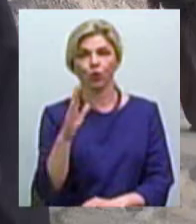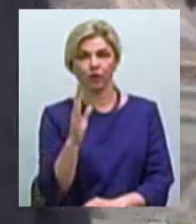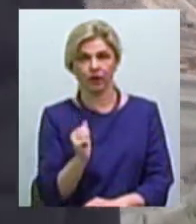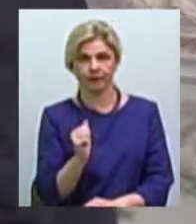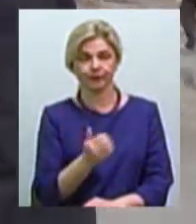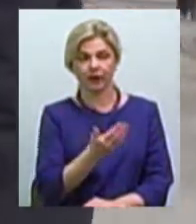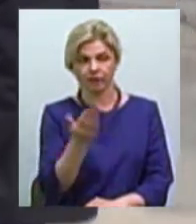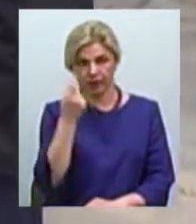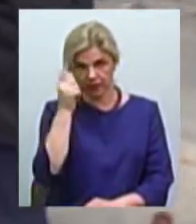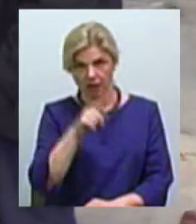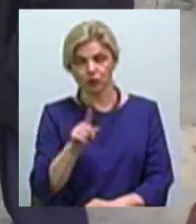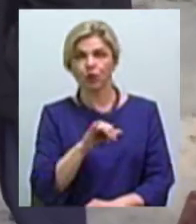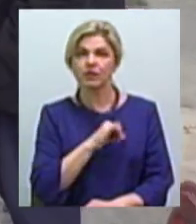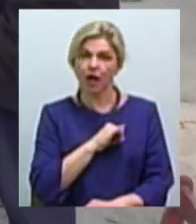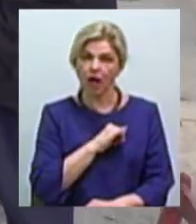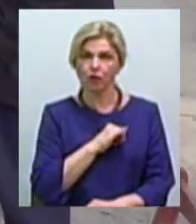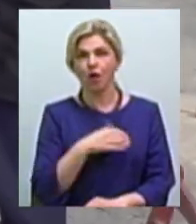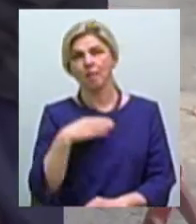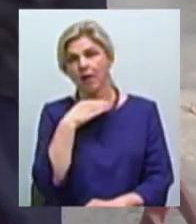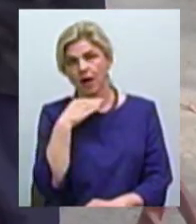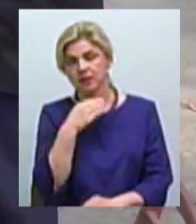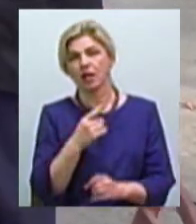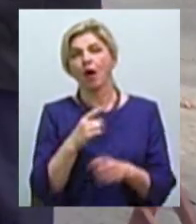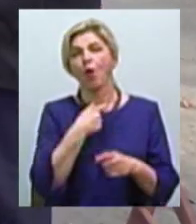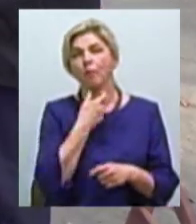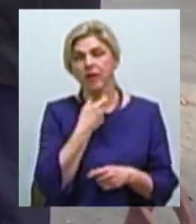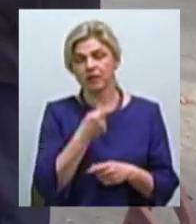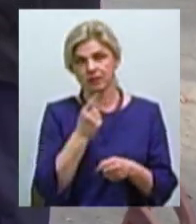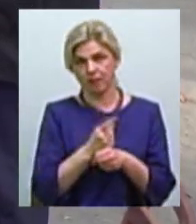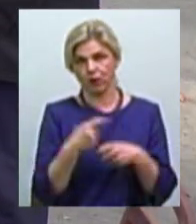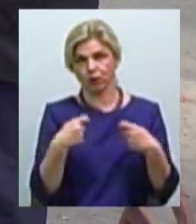м'ясо, сало, м'ясо не запрещено колбасою торгувати на вулиці?